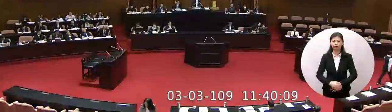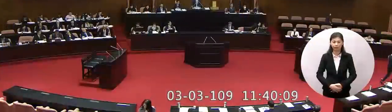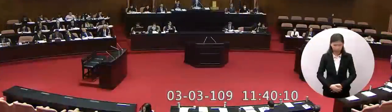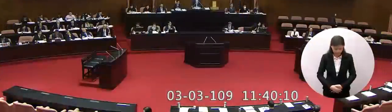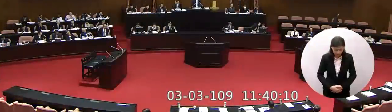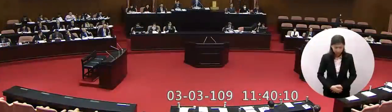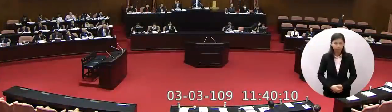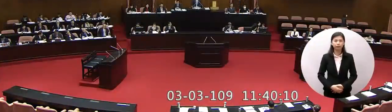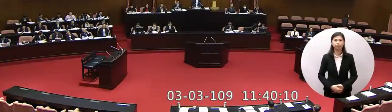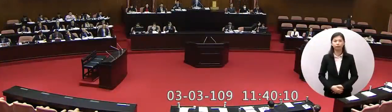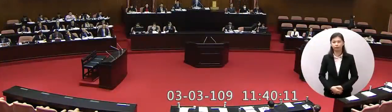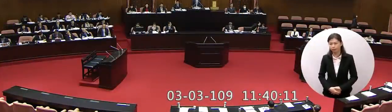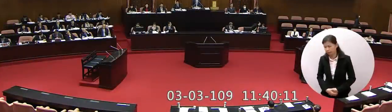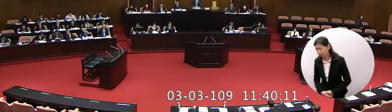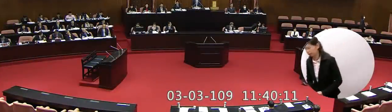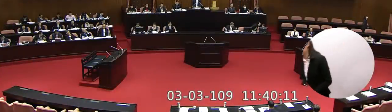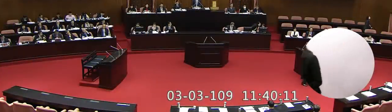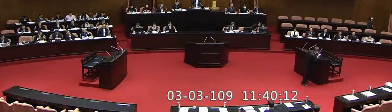韓國民議員做